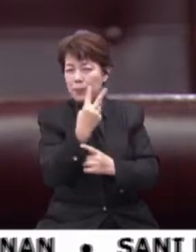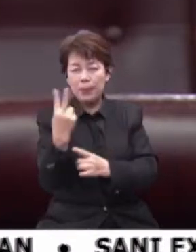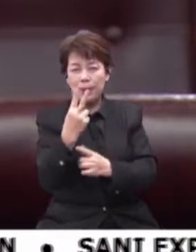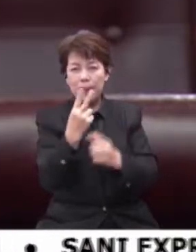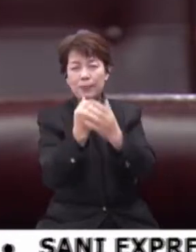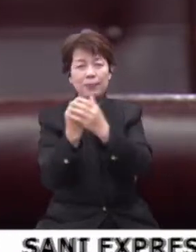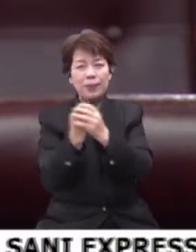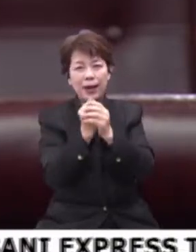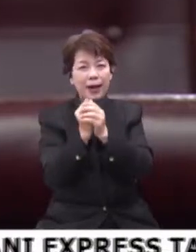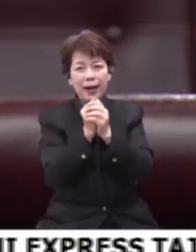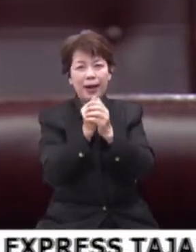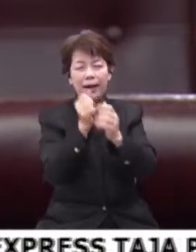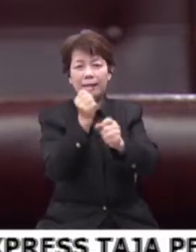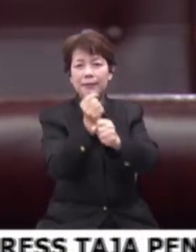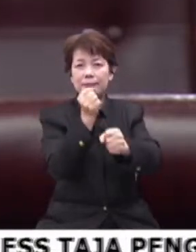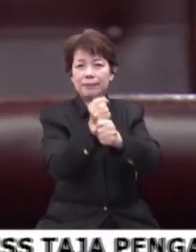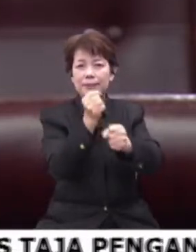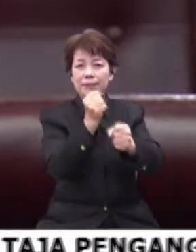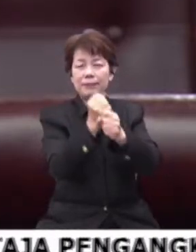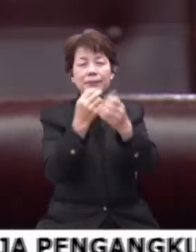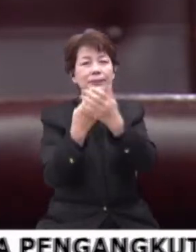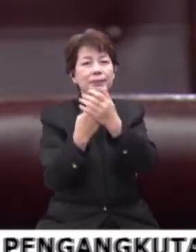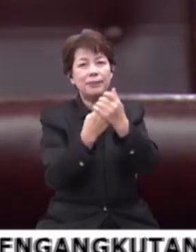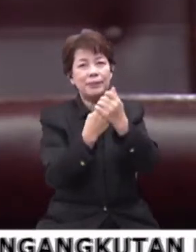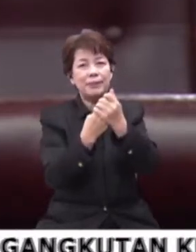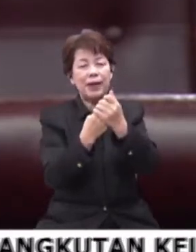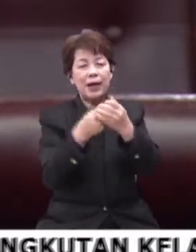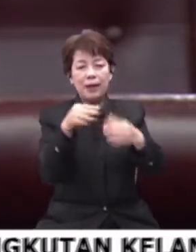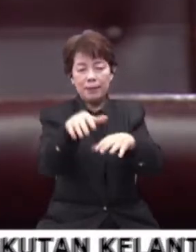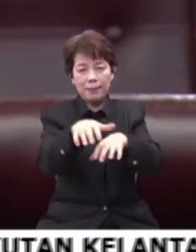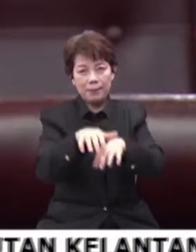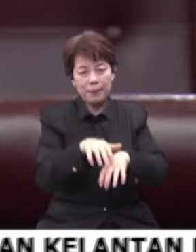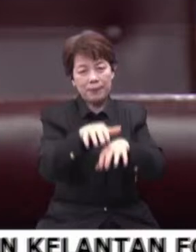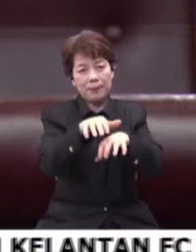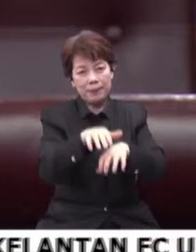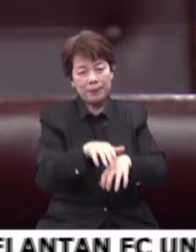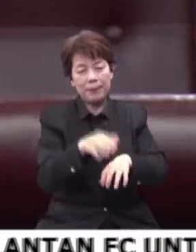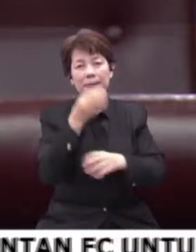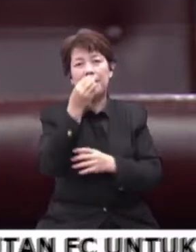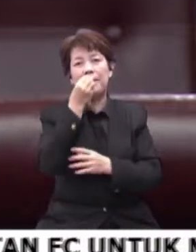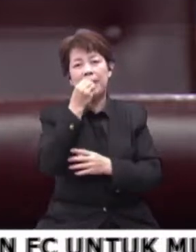bahan-bahan organik dalam pertanian dan juga pemakanan kita